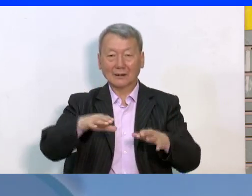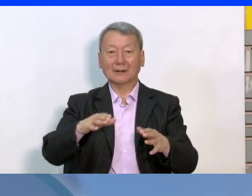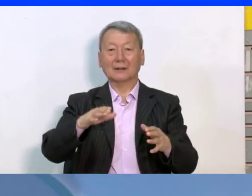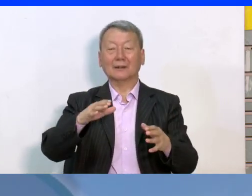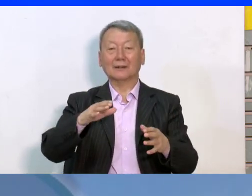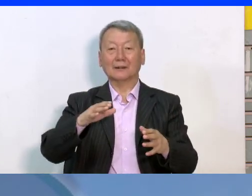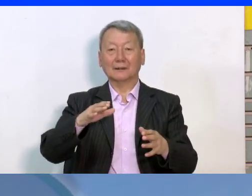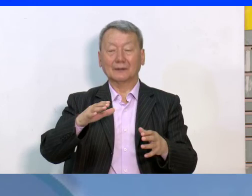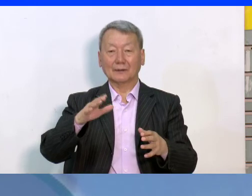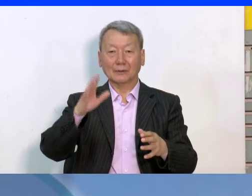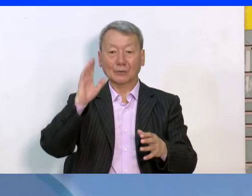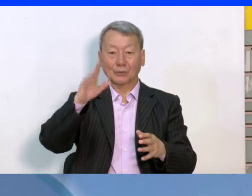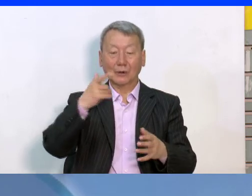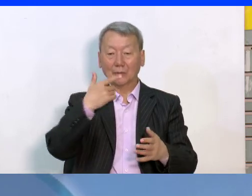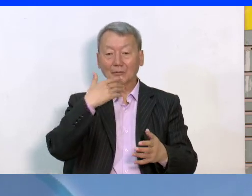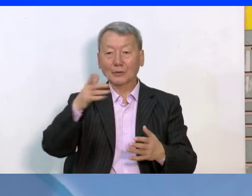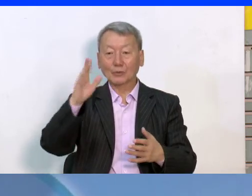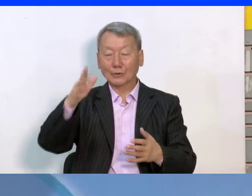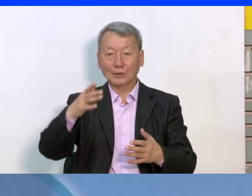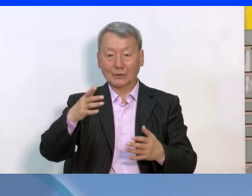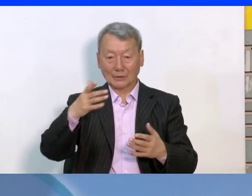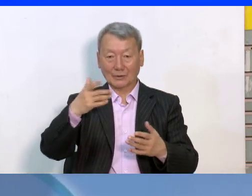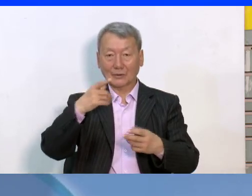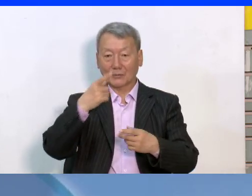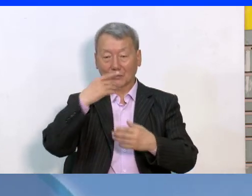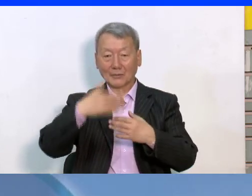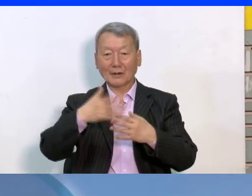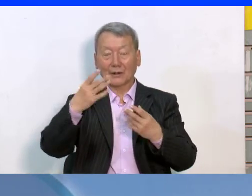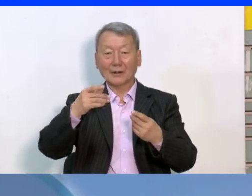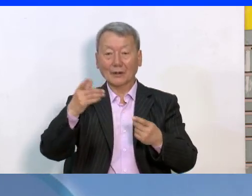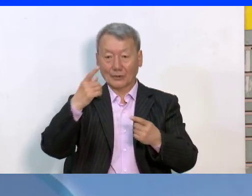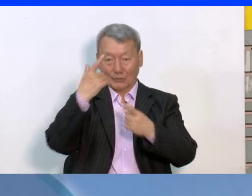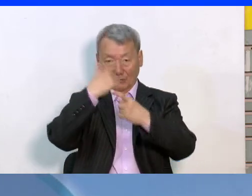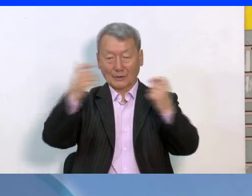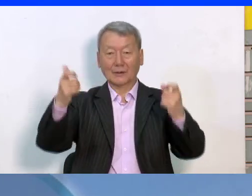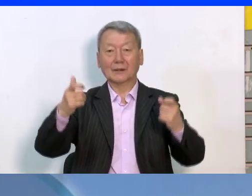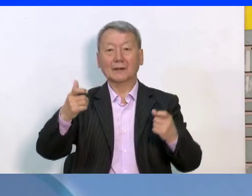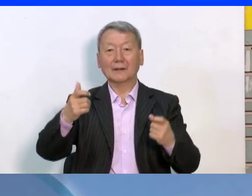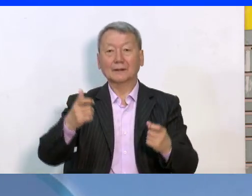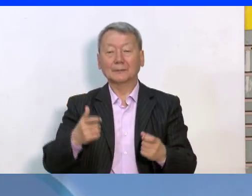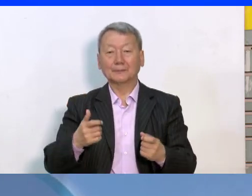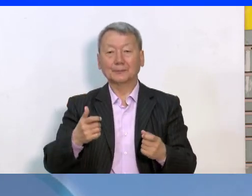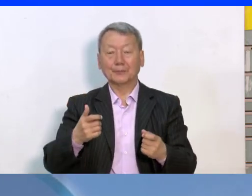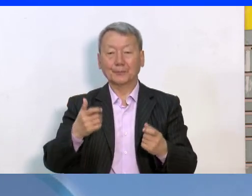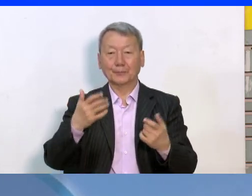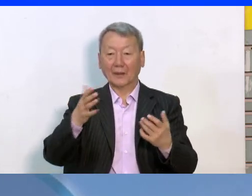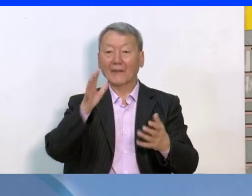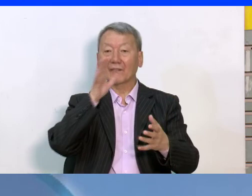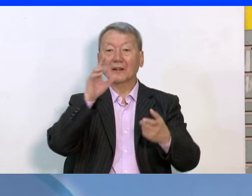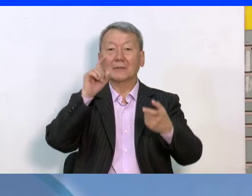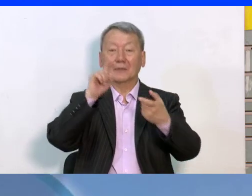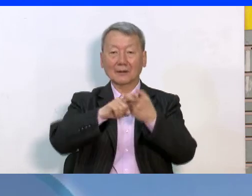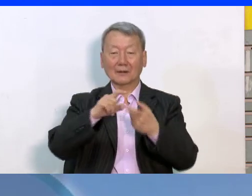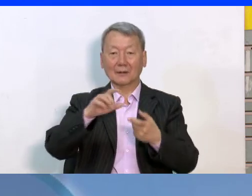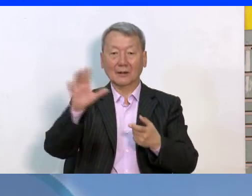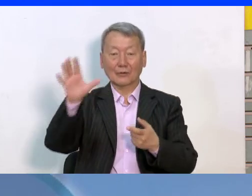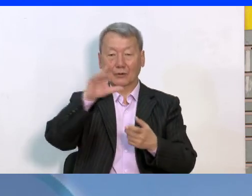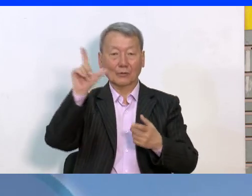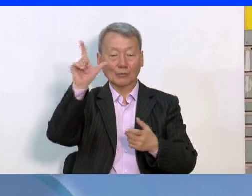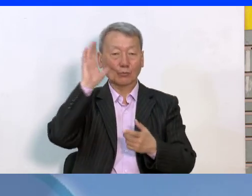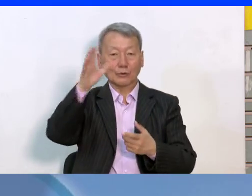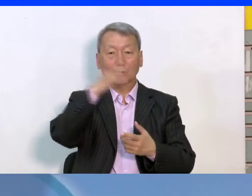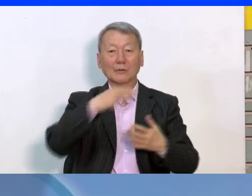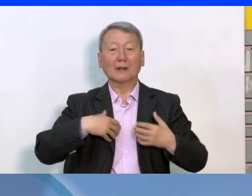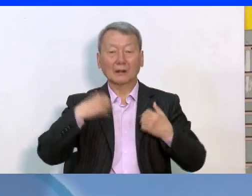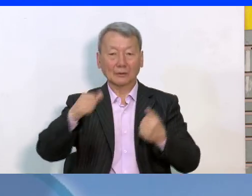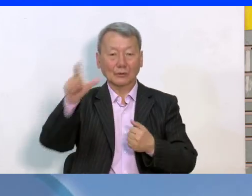бир салтанат аземдерди уюштурбоону чакырабыз. Ушул кырдаалдан аман-эсен чыгууга ар